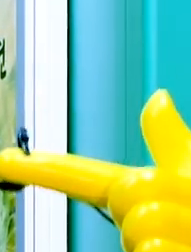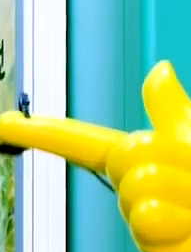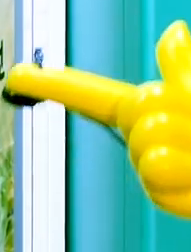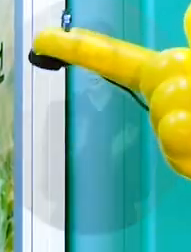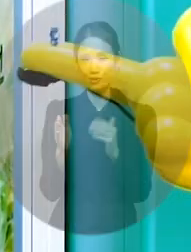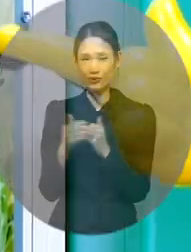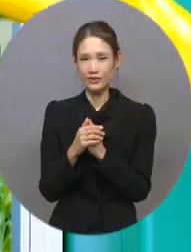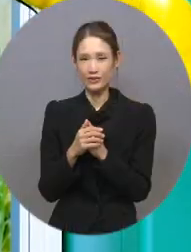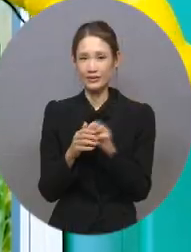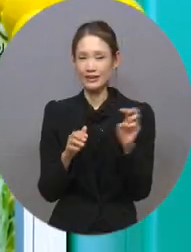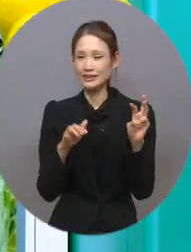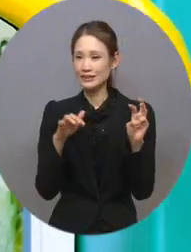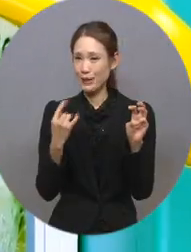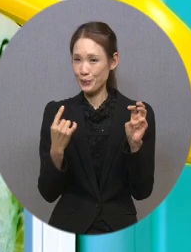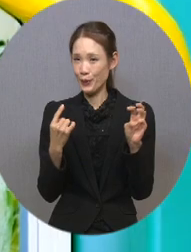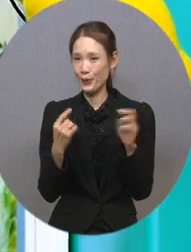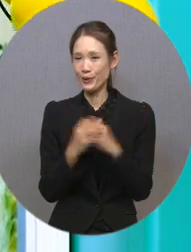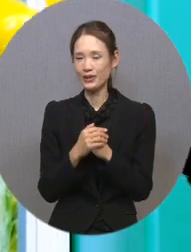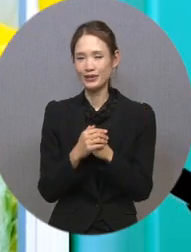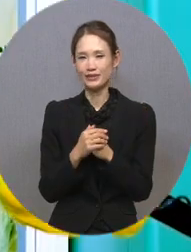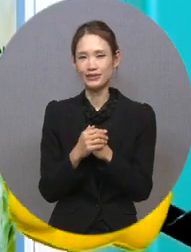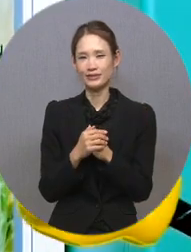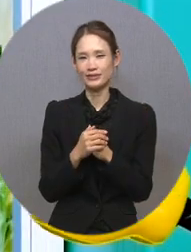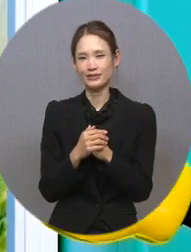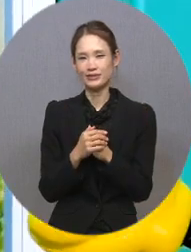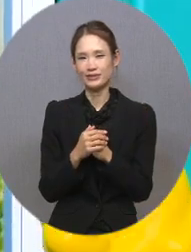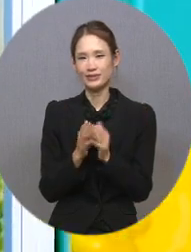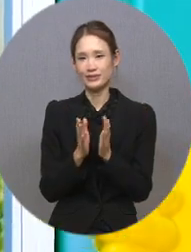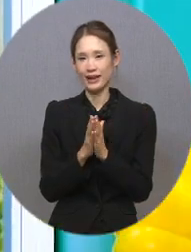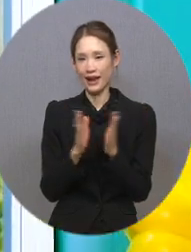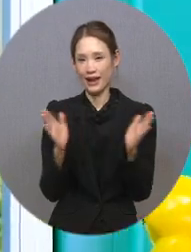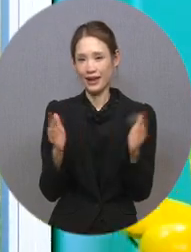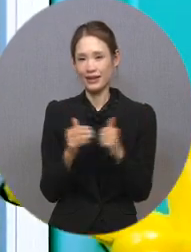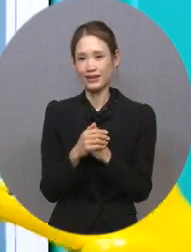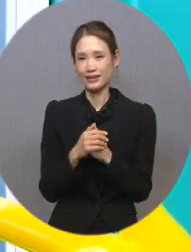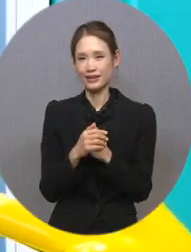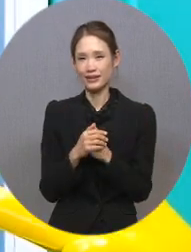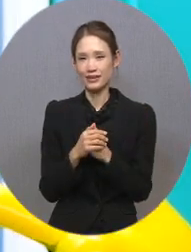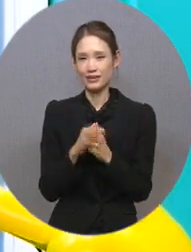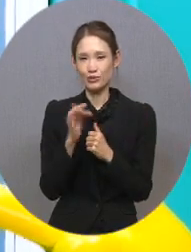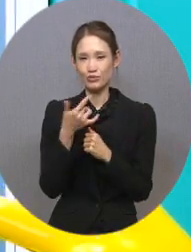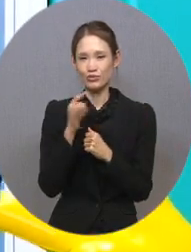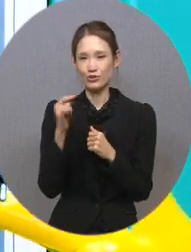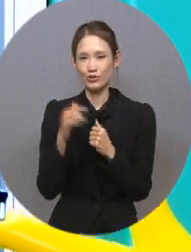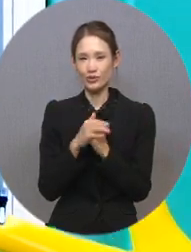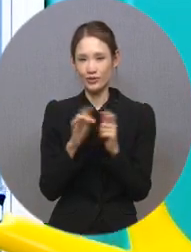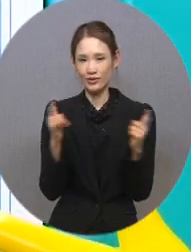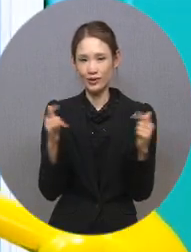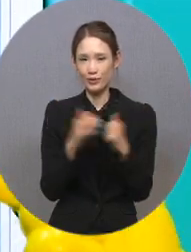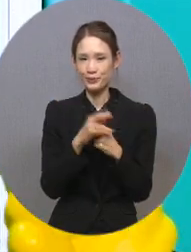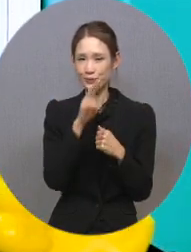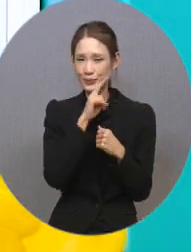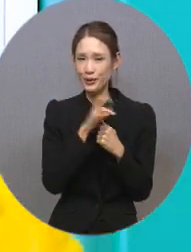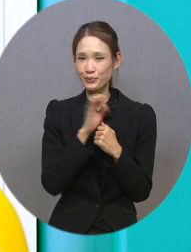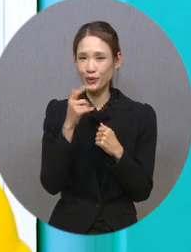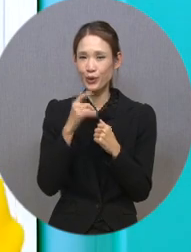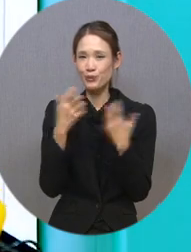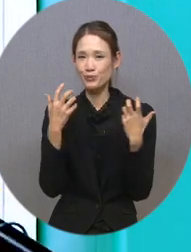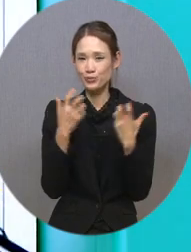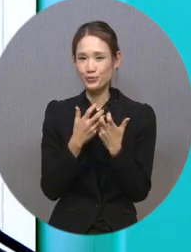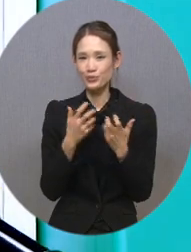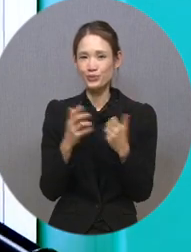준비하시고 네. 시간 30초입니다. 나요라리 네. 액션! 네, 무화과는 각종 비타민과 미네랄이